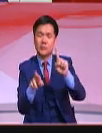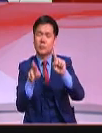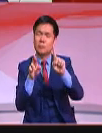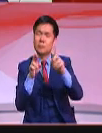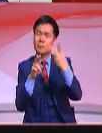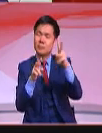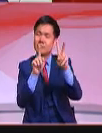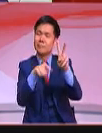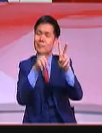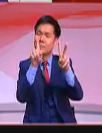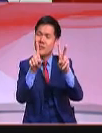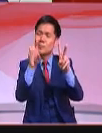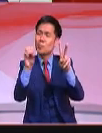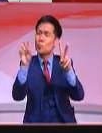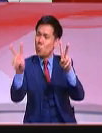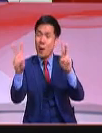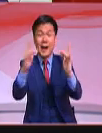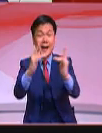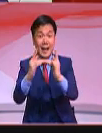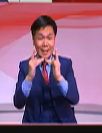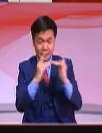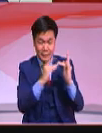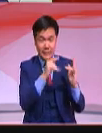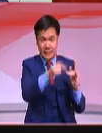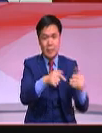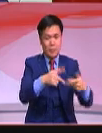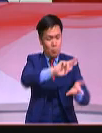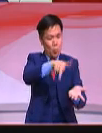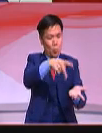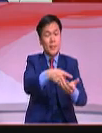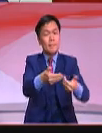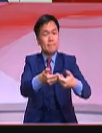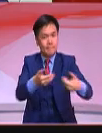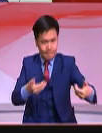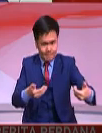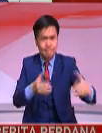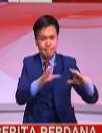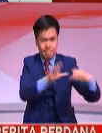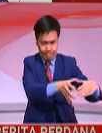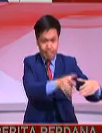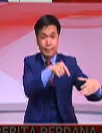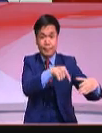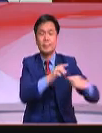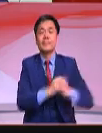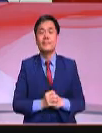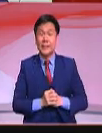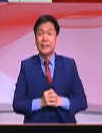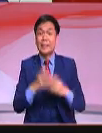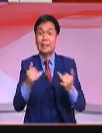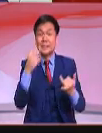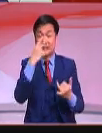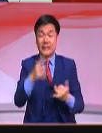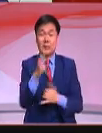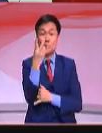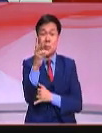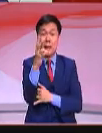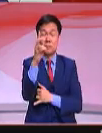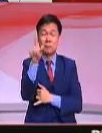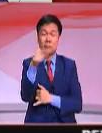12,102 katil di pusat kuarantin tersebut. Dan kalau kita lihat keseluruhannya, kita ada